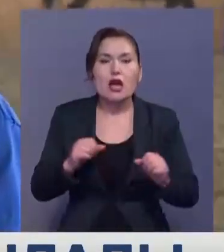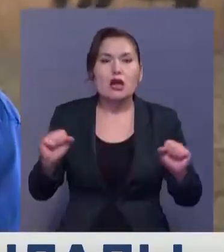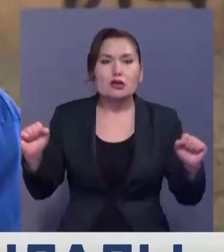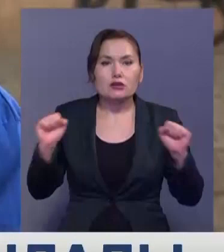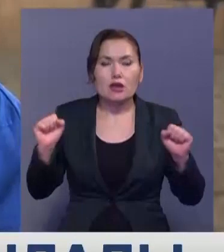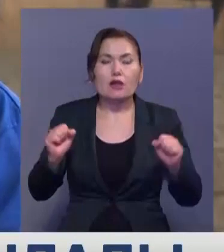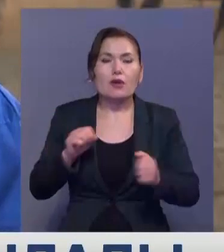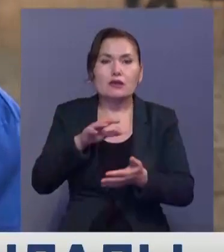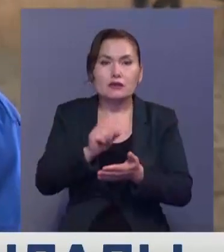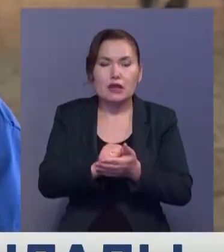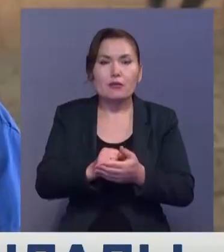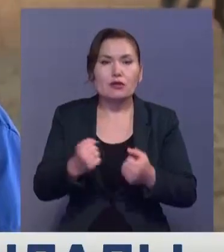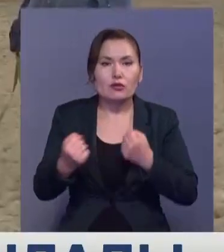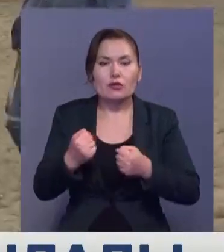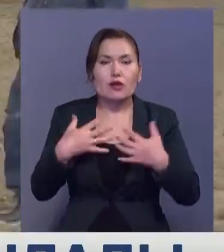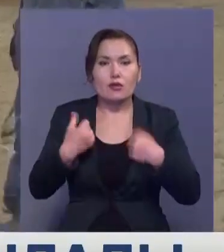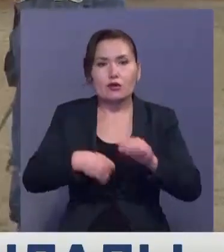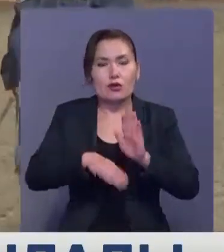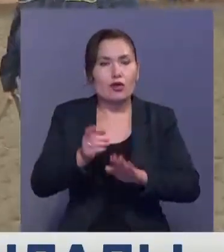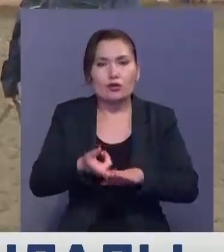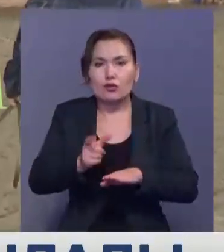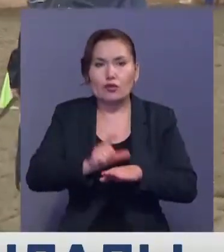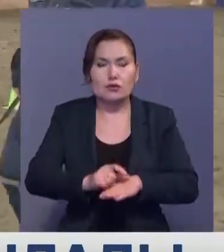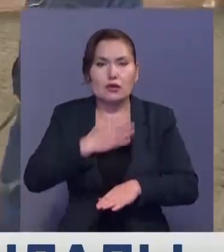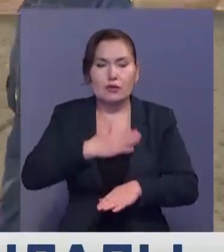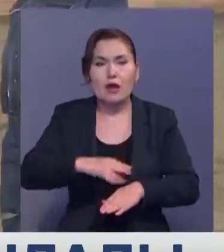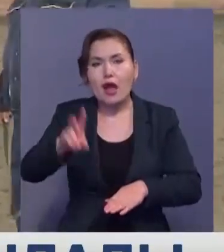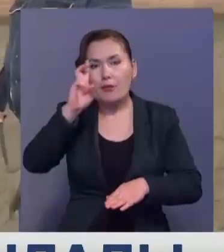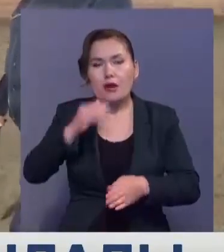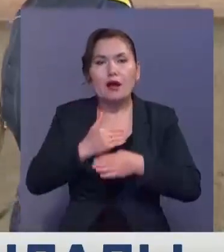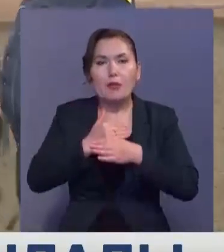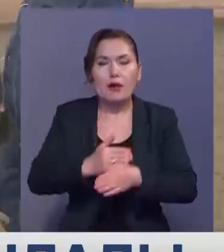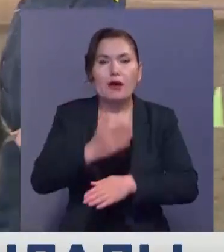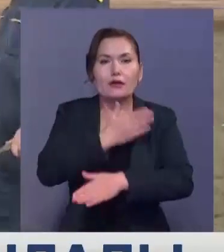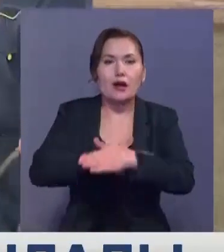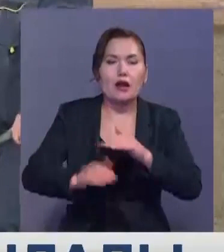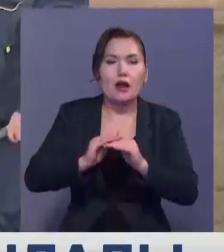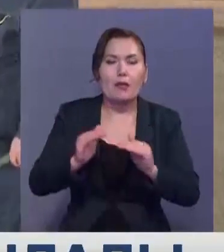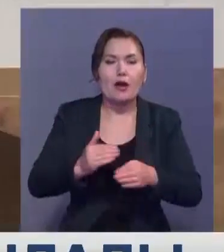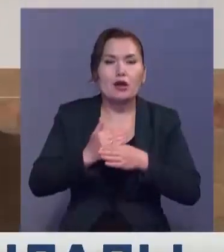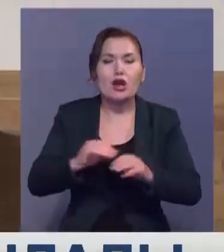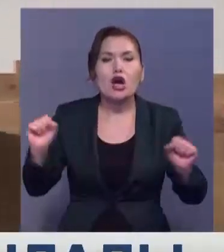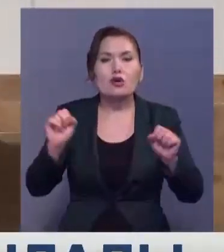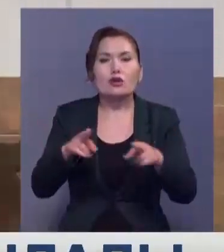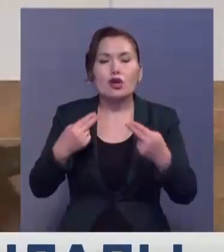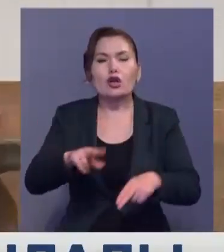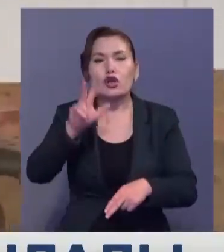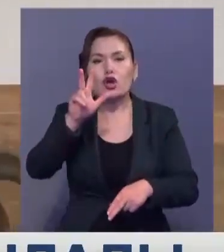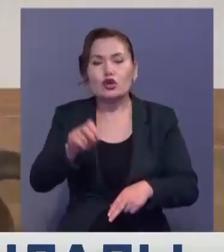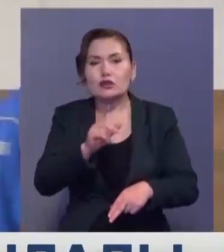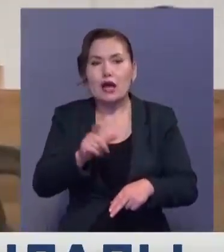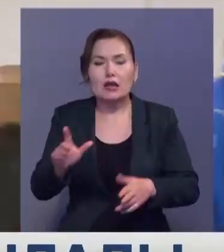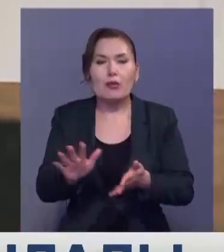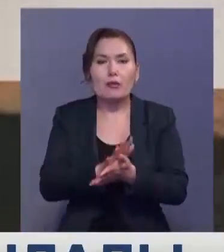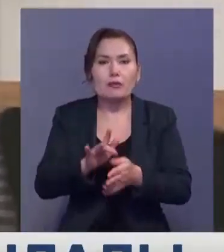бір нәтижені көргенде өзімізге қуаныш болады. Мемлекеттік қолдаудың арқасында мүмкіндігі шектеулі жандарға арналған бұл спорт клубы 300 адамға дейін тегін